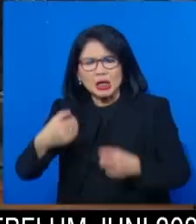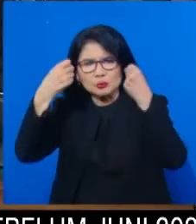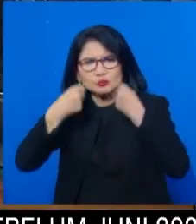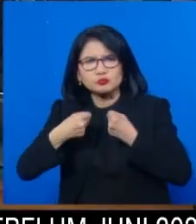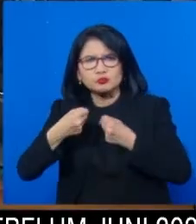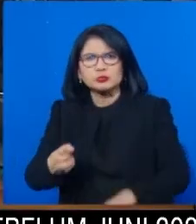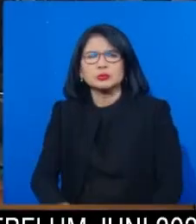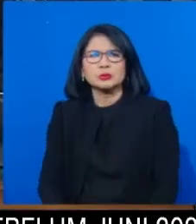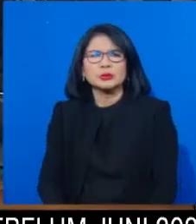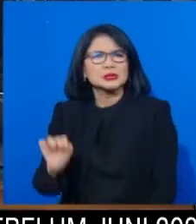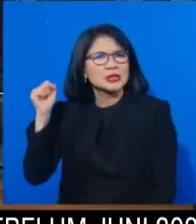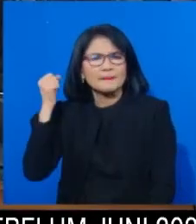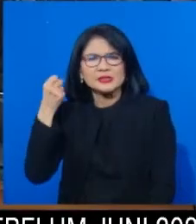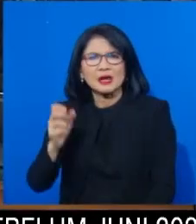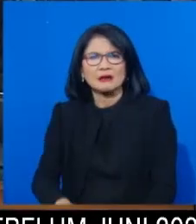pidana.